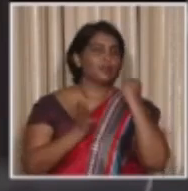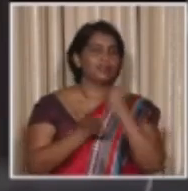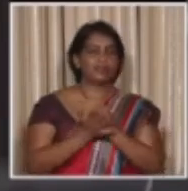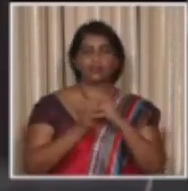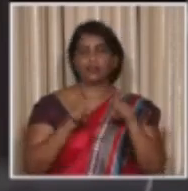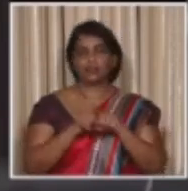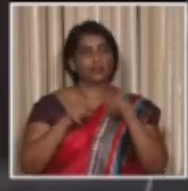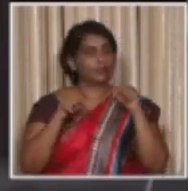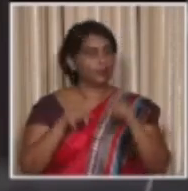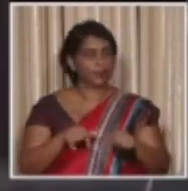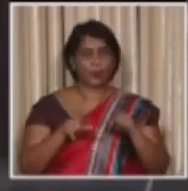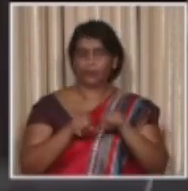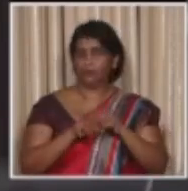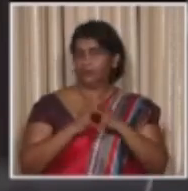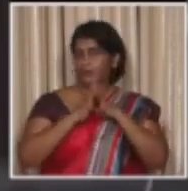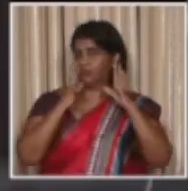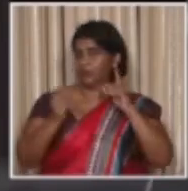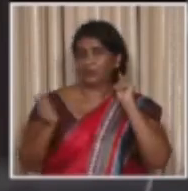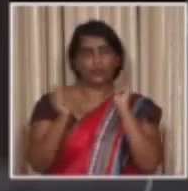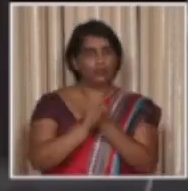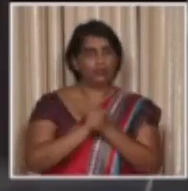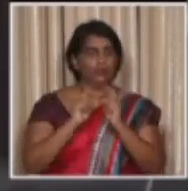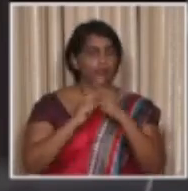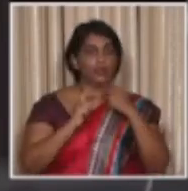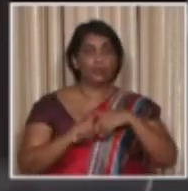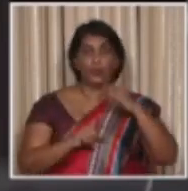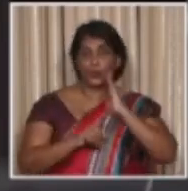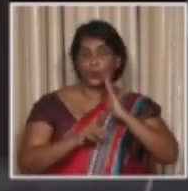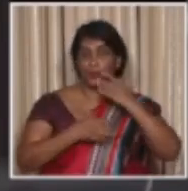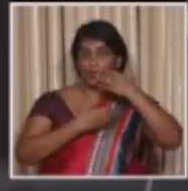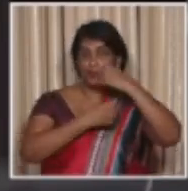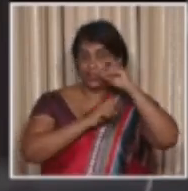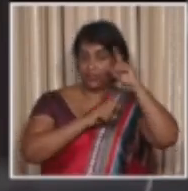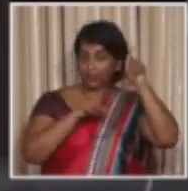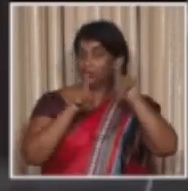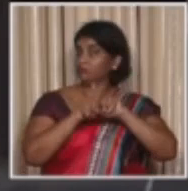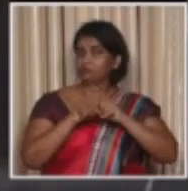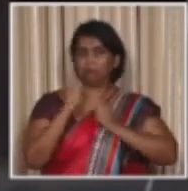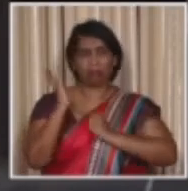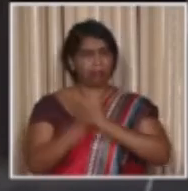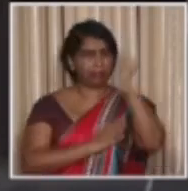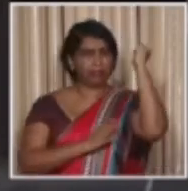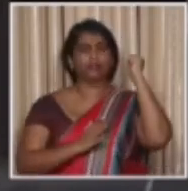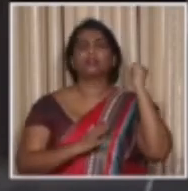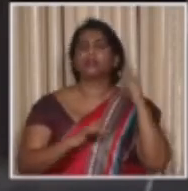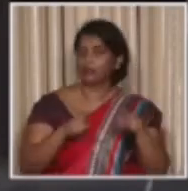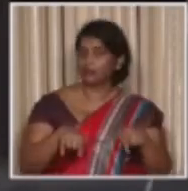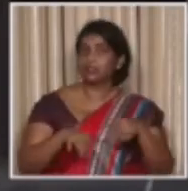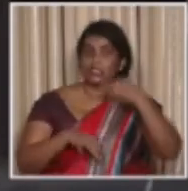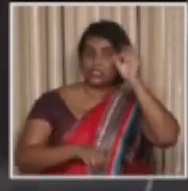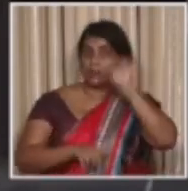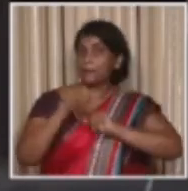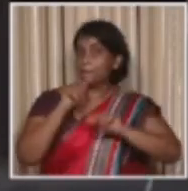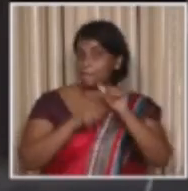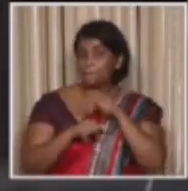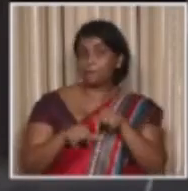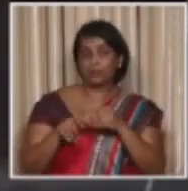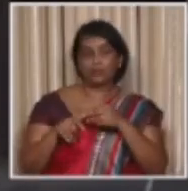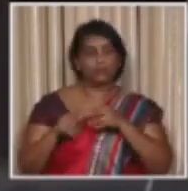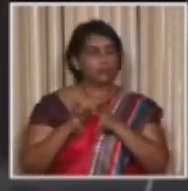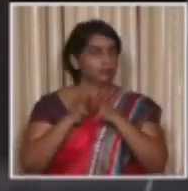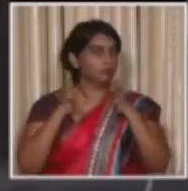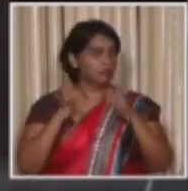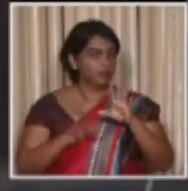හිටියේ. නමුත් අද ඊට වඩා සංකීර්ණ වෙනස්. අද බටහිර වෛද්‍ය විද්‍යාව පරයා යන්නට තරමට මේ ආයුර්වේද වෛද්‍ය විද්‍යා ශාස්ත්‍රයේ පුළුල්